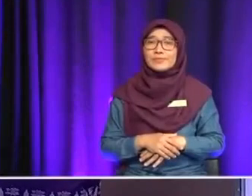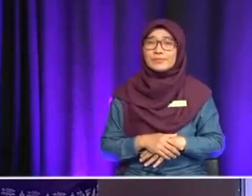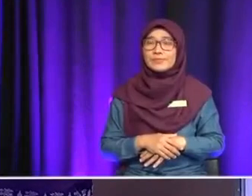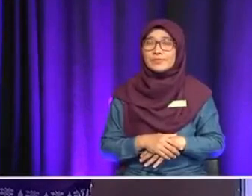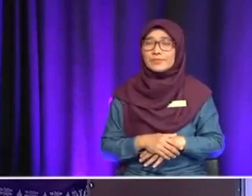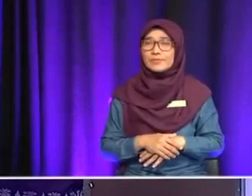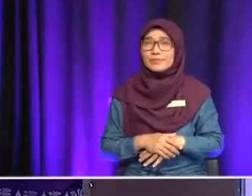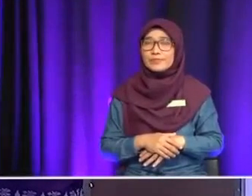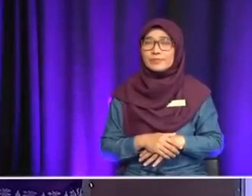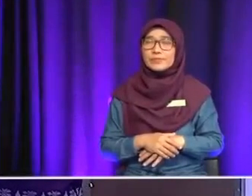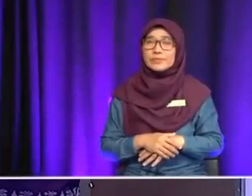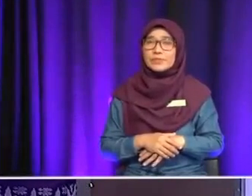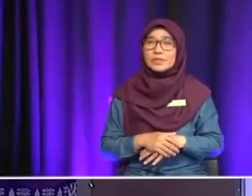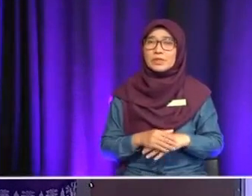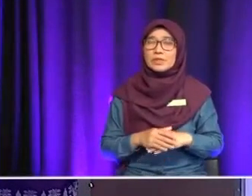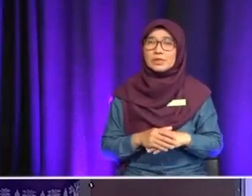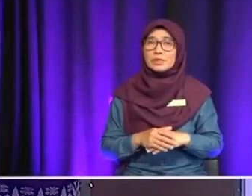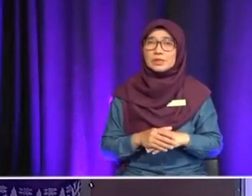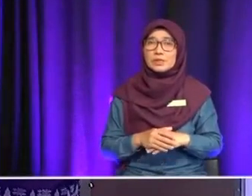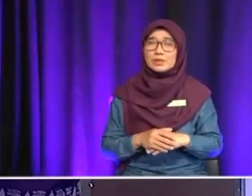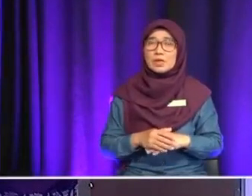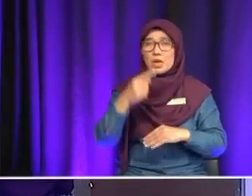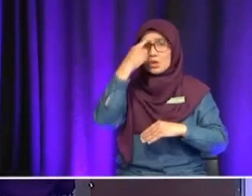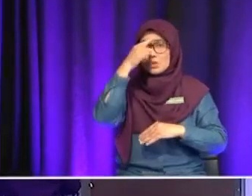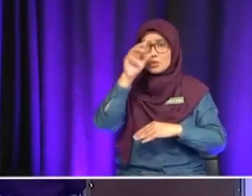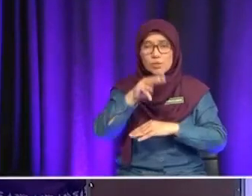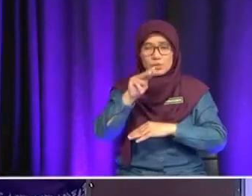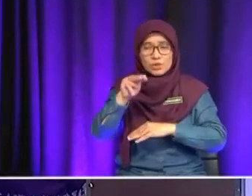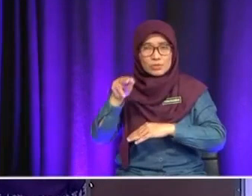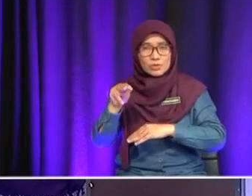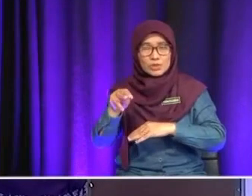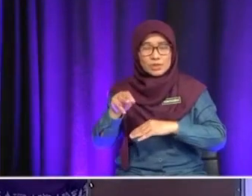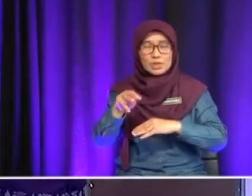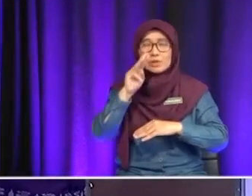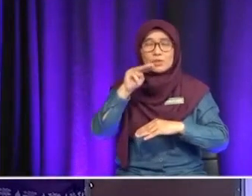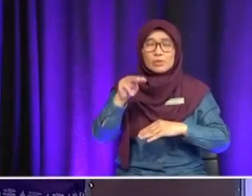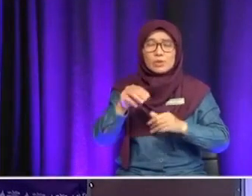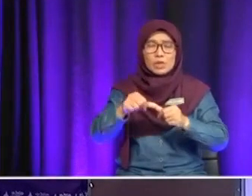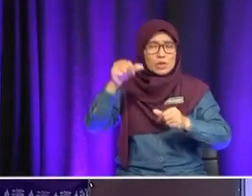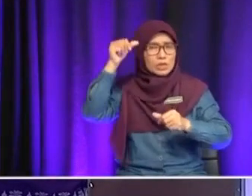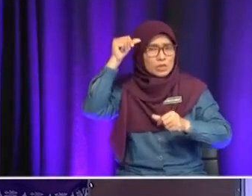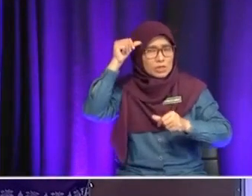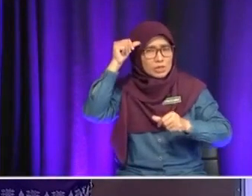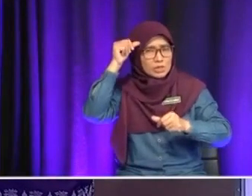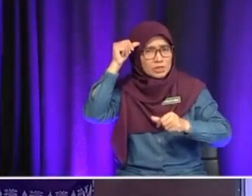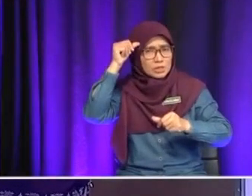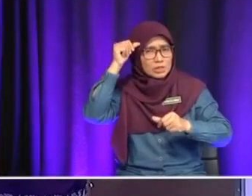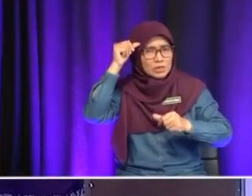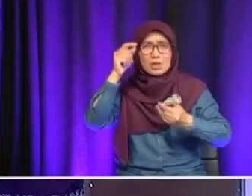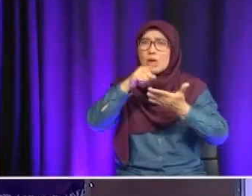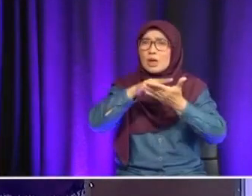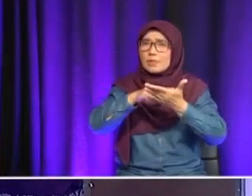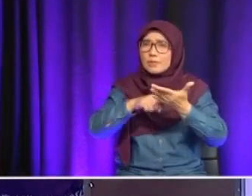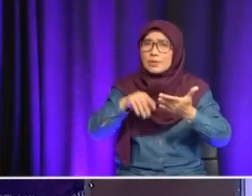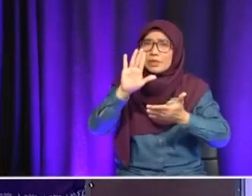penting sumbang saran ni untuk dapat murid mengimbas kembali. Dan sebagai guru, saya boleh menilai sejauh mana murid-murid faham